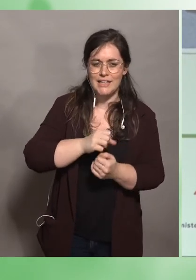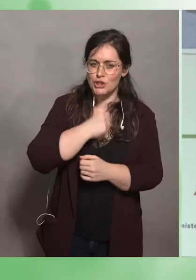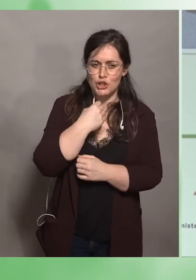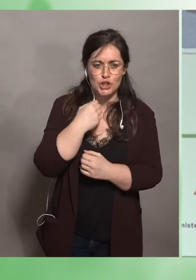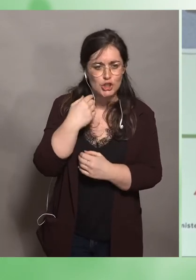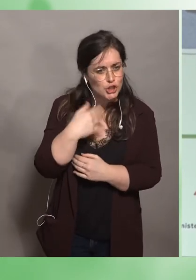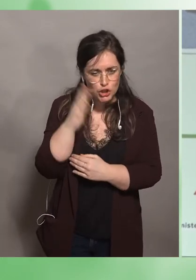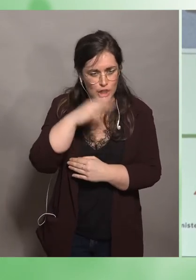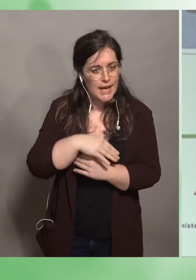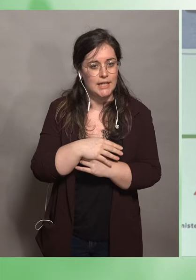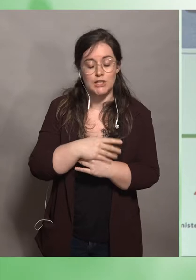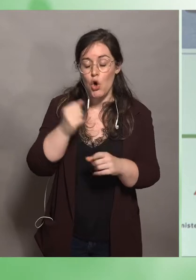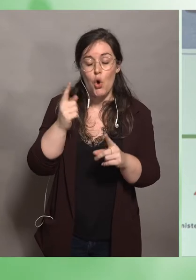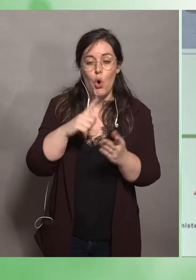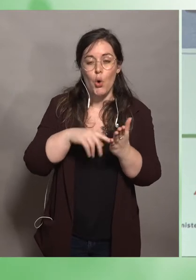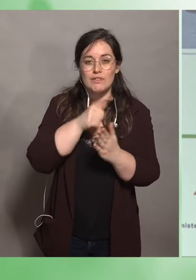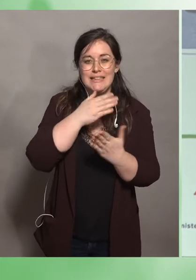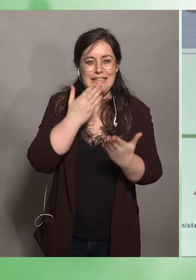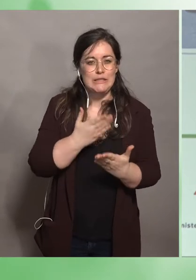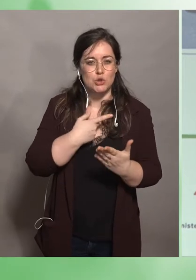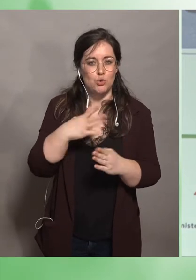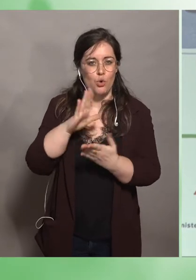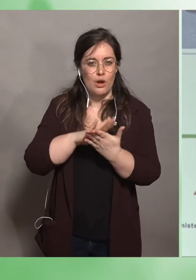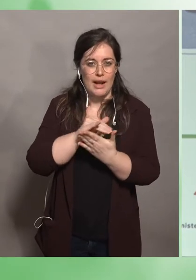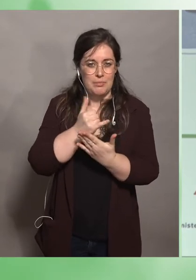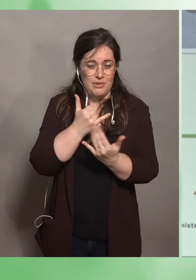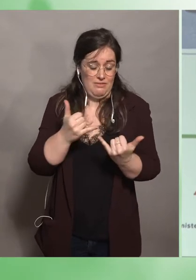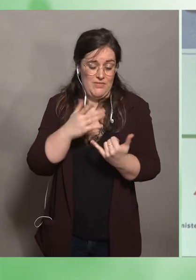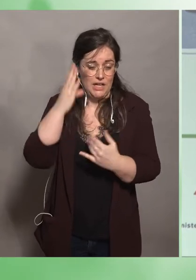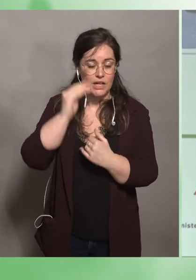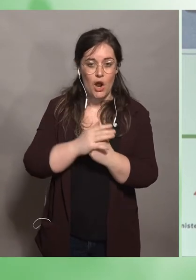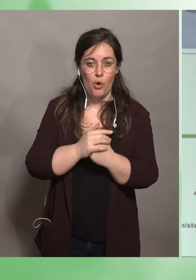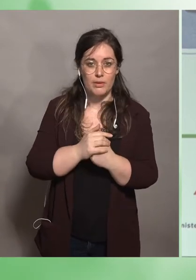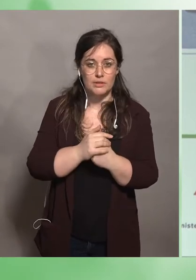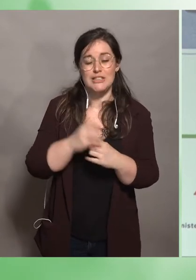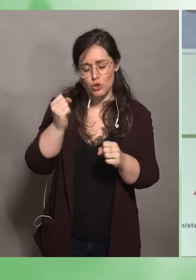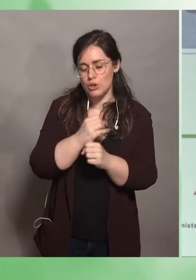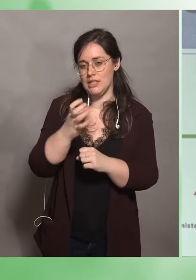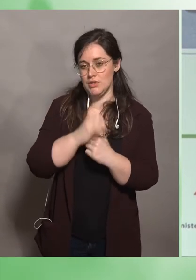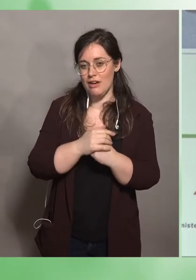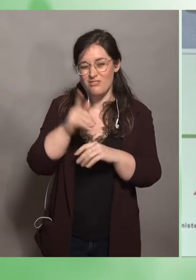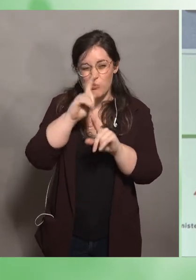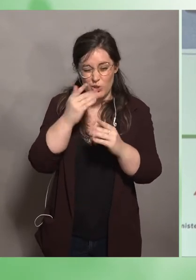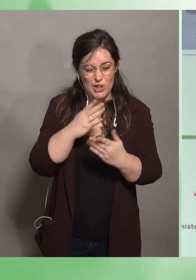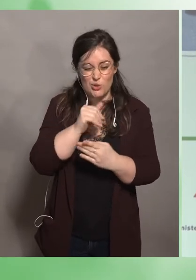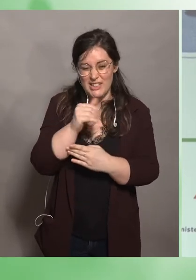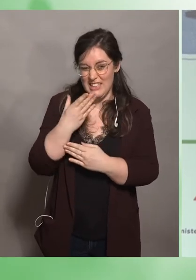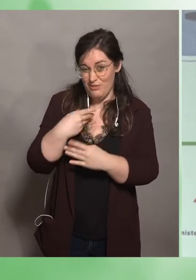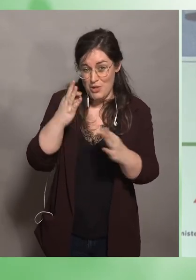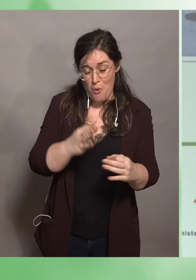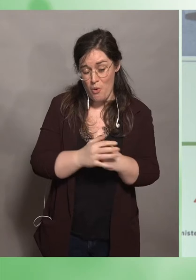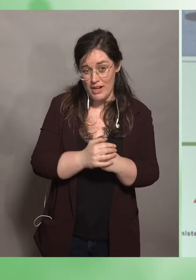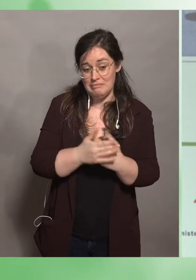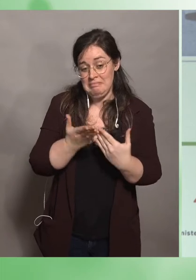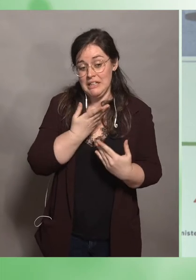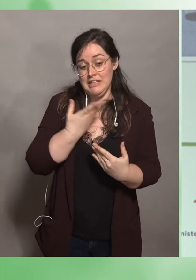es nicht so, wie man möchte und trotzdem schafft man es. Es wird sich wahrscheinlich nicht mehr so wiederholen in der Form, dass ich zu so